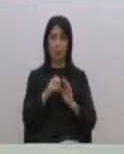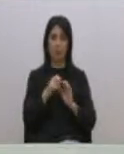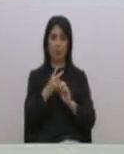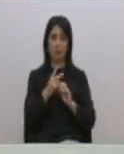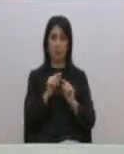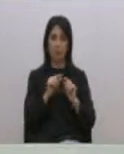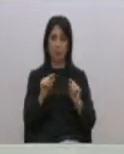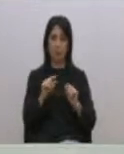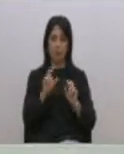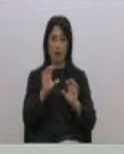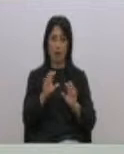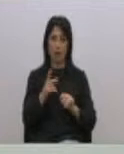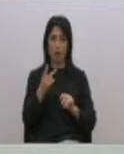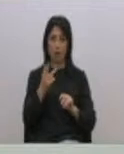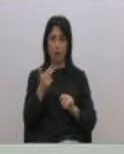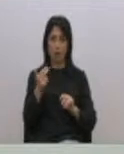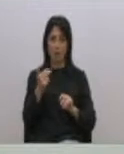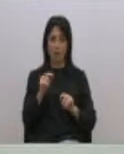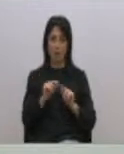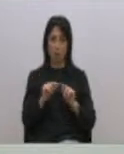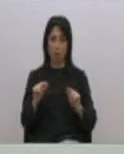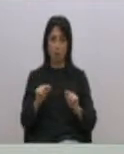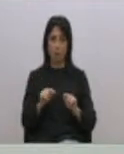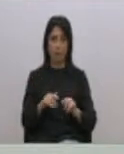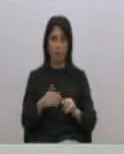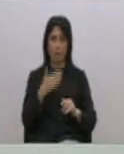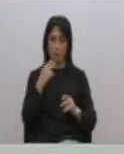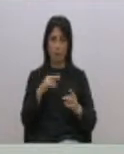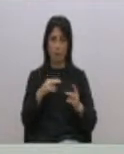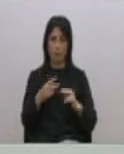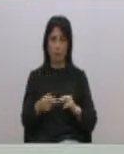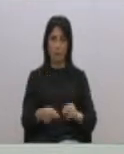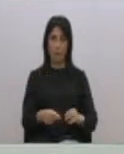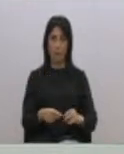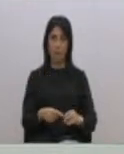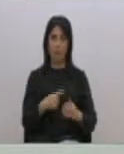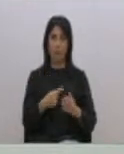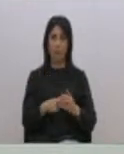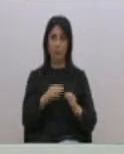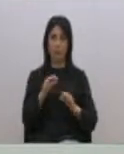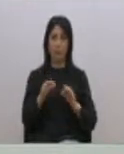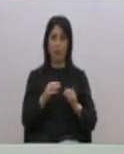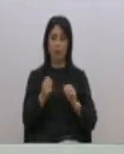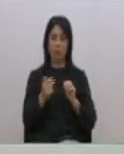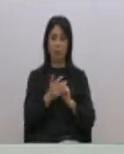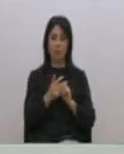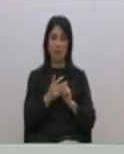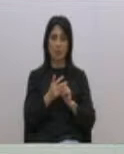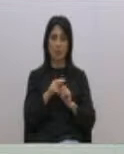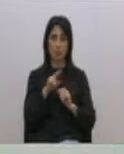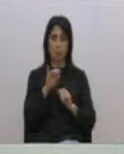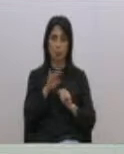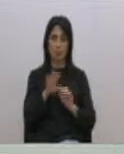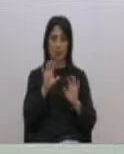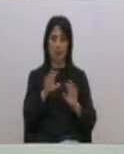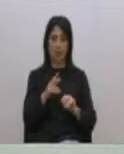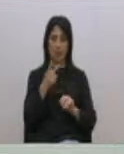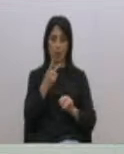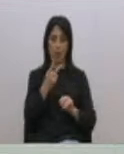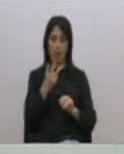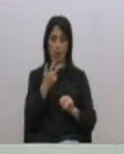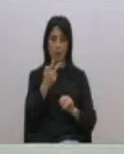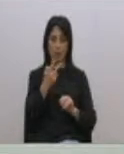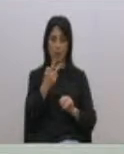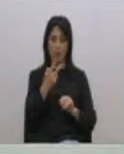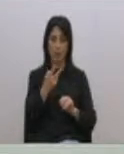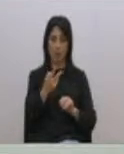მე-12 პუნქტი, კანონის 21 მომხლე. არ არის სულელება? კითხები არ არის, პროექტის მე-13 პუნქტი, კანონის 22